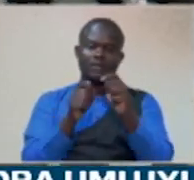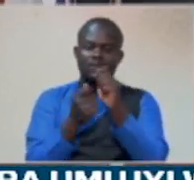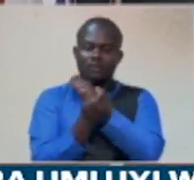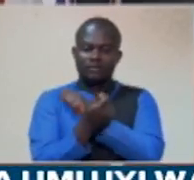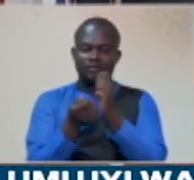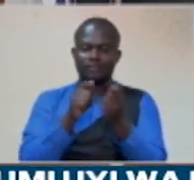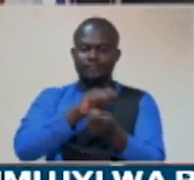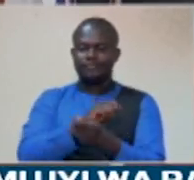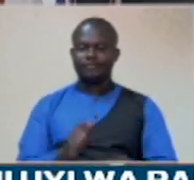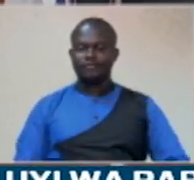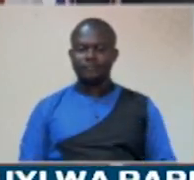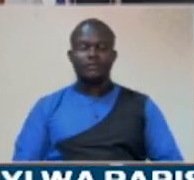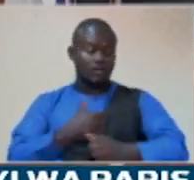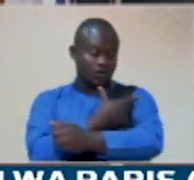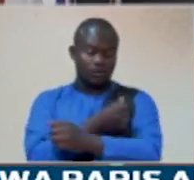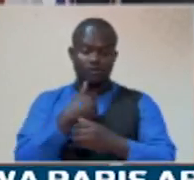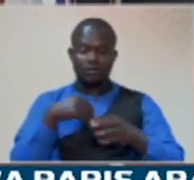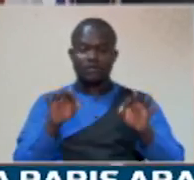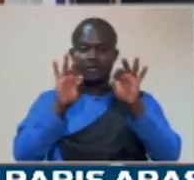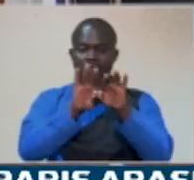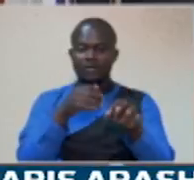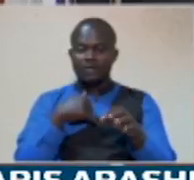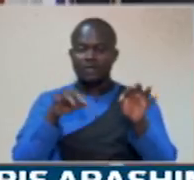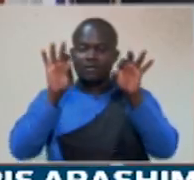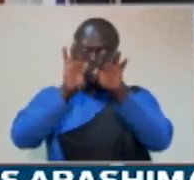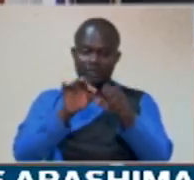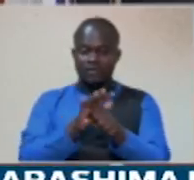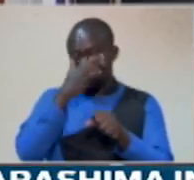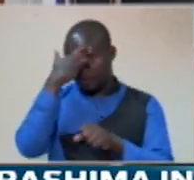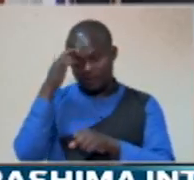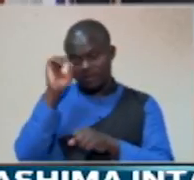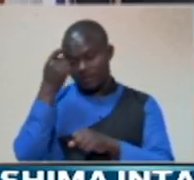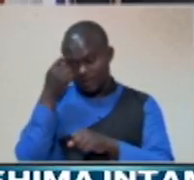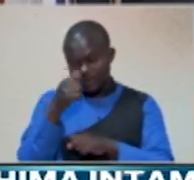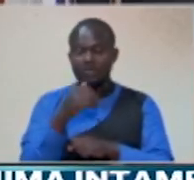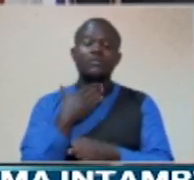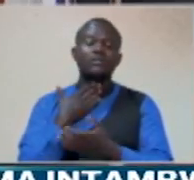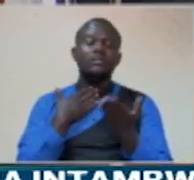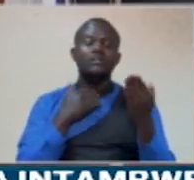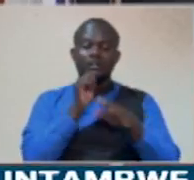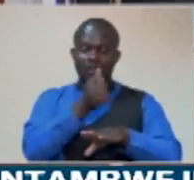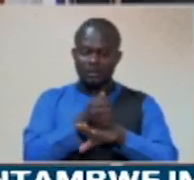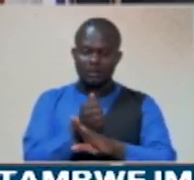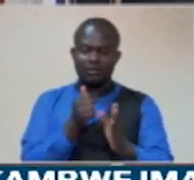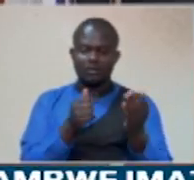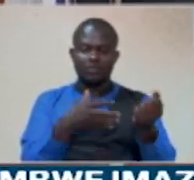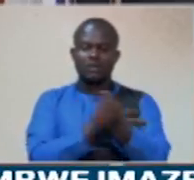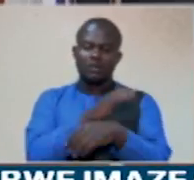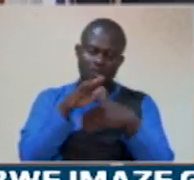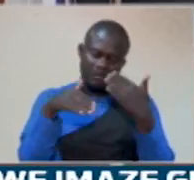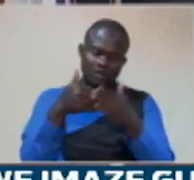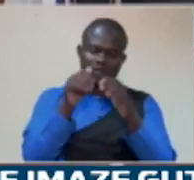kwihinduranya. Urukingo rufite akamaro. Rufite akamaro nacyo gituma Leta iri gushaka, iri gushyiraho ubushobozi